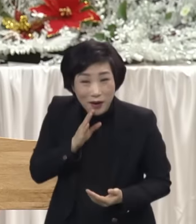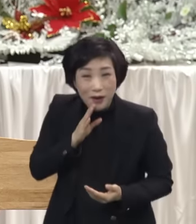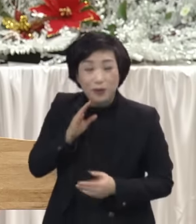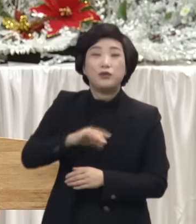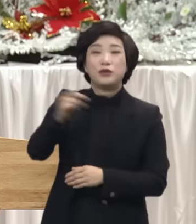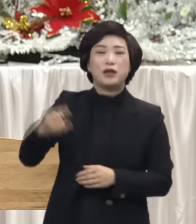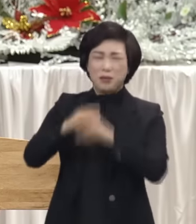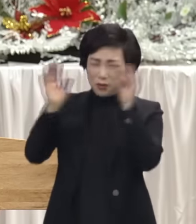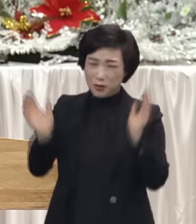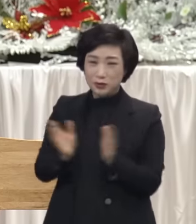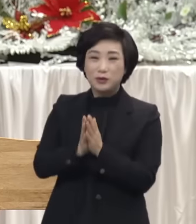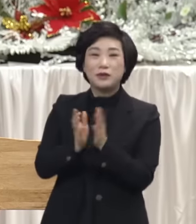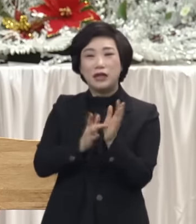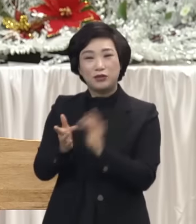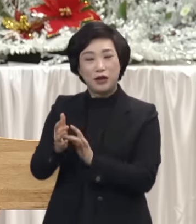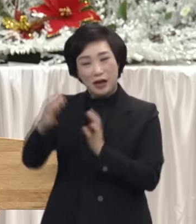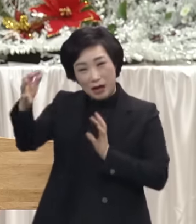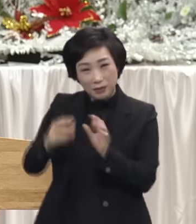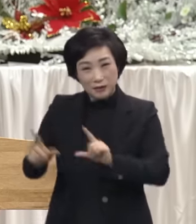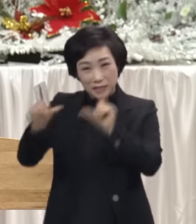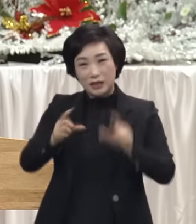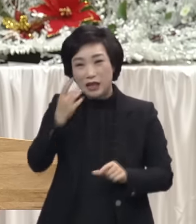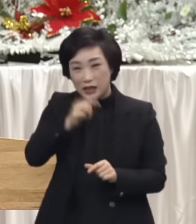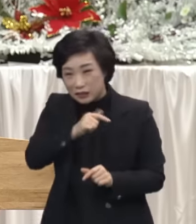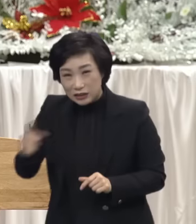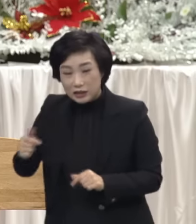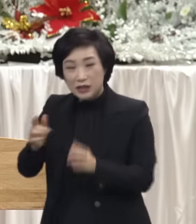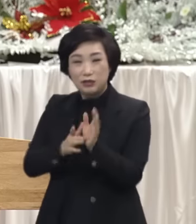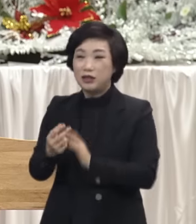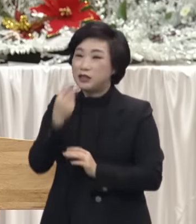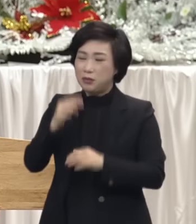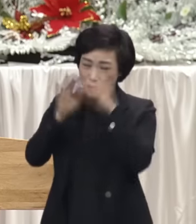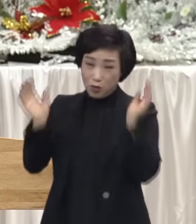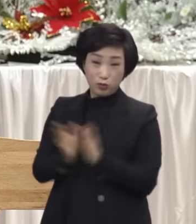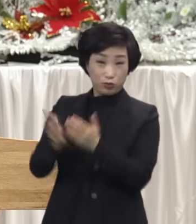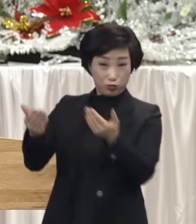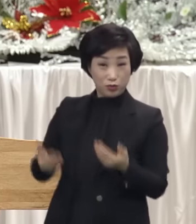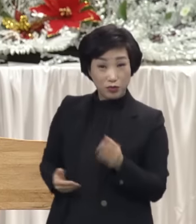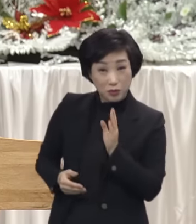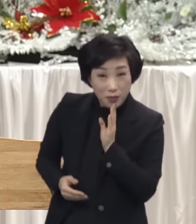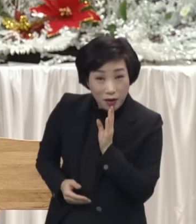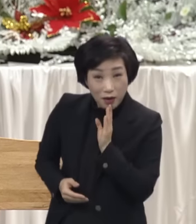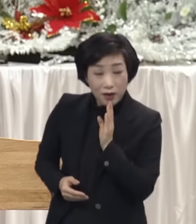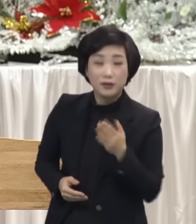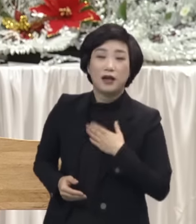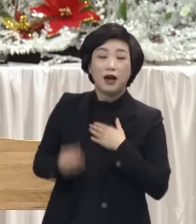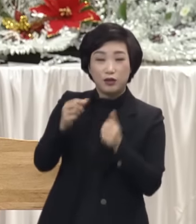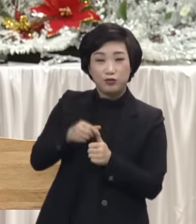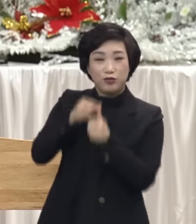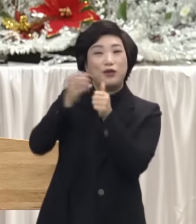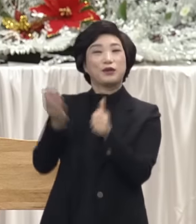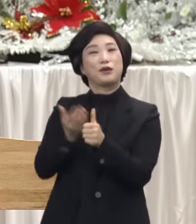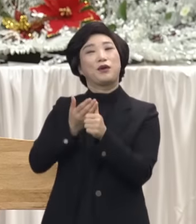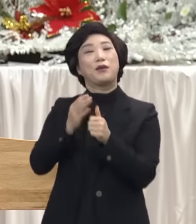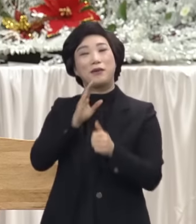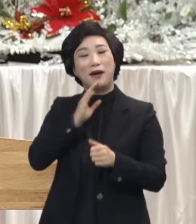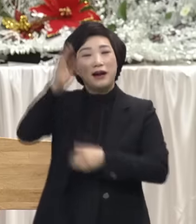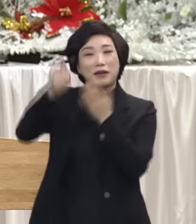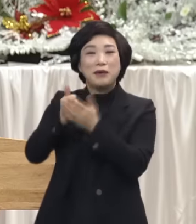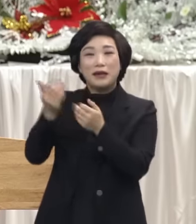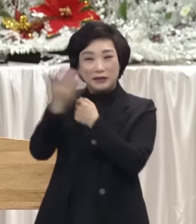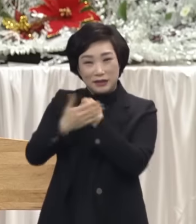우리에게 그에게 살 수 있는 그 양식과 그 생명의 양식을 주시면서 구원하고 갖고서 하나님의 은혜